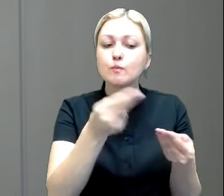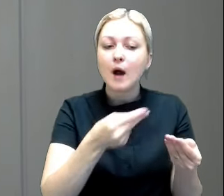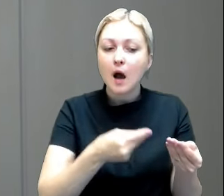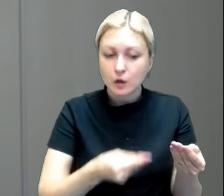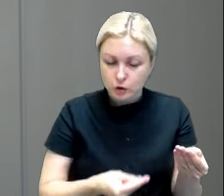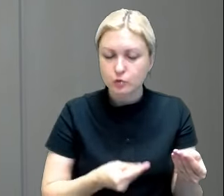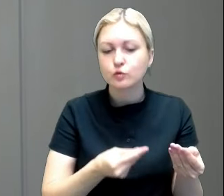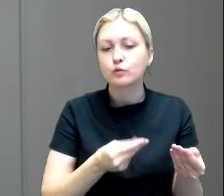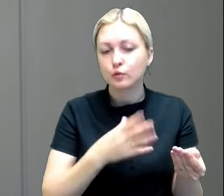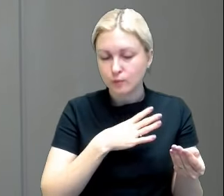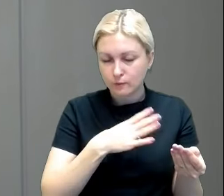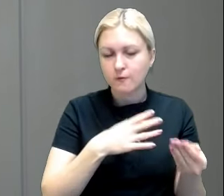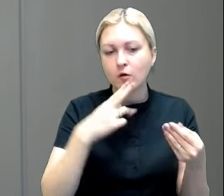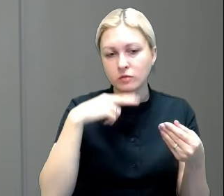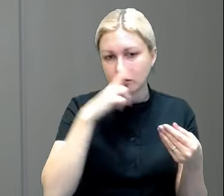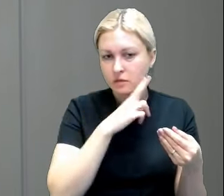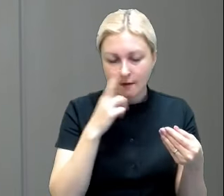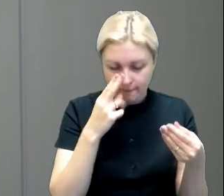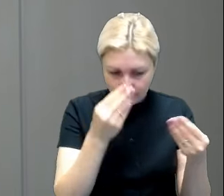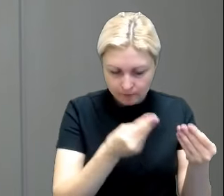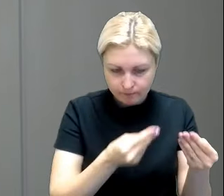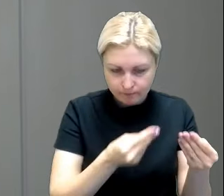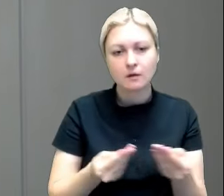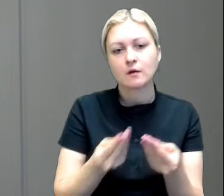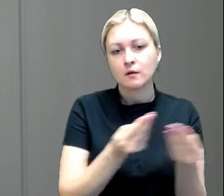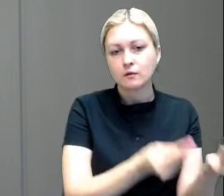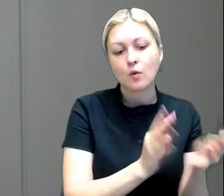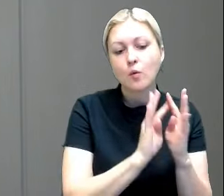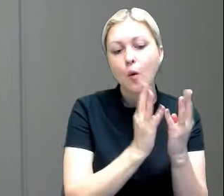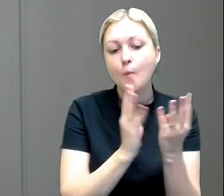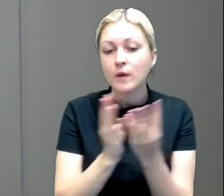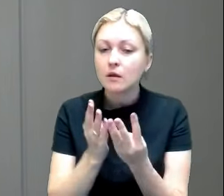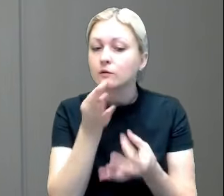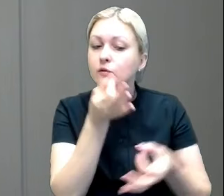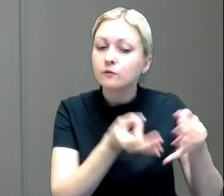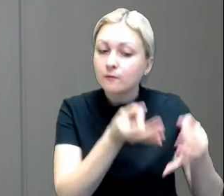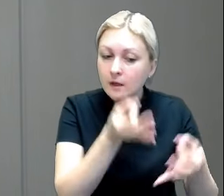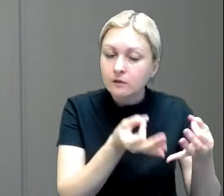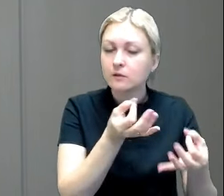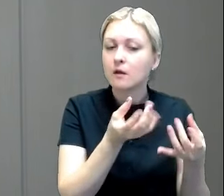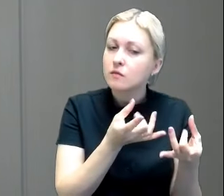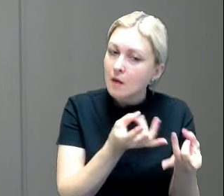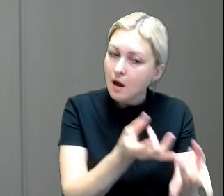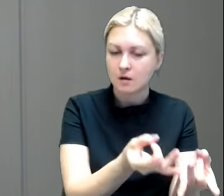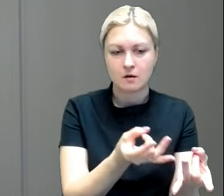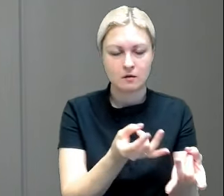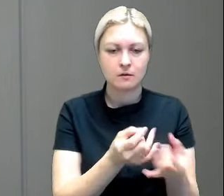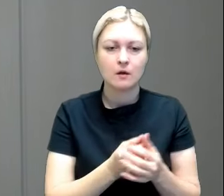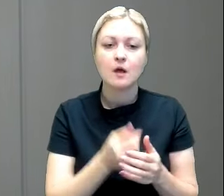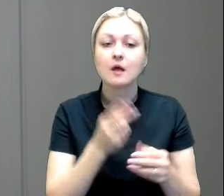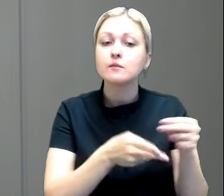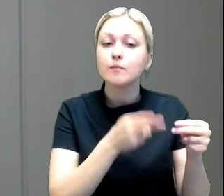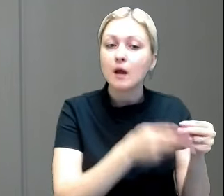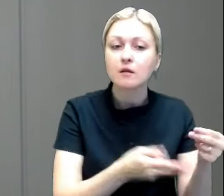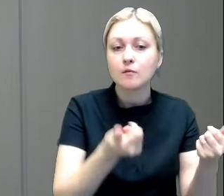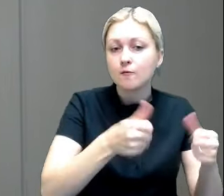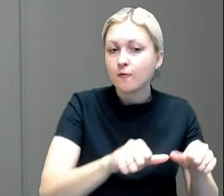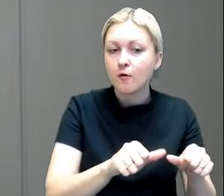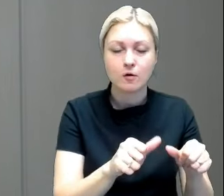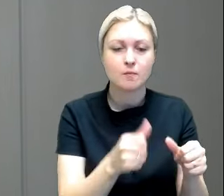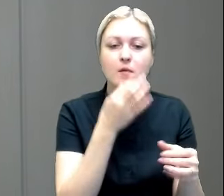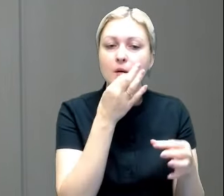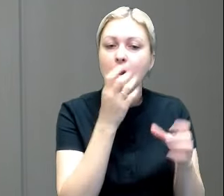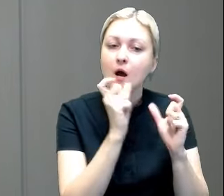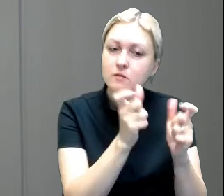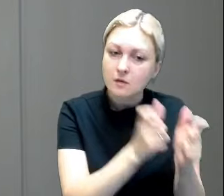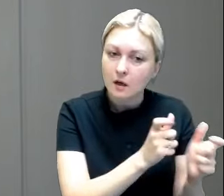klausimo svarstymą galėtų inicijuoti komitetuose bei kartu ieškoti galimų sprendimo būdų raginu miesto tarybą nebūti